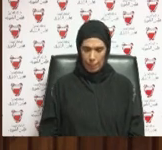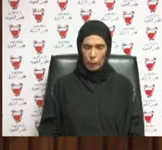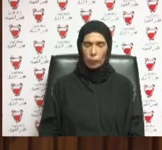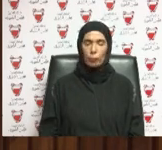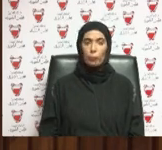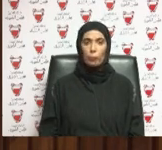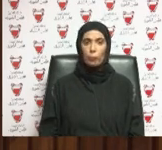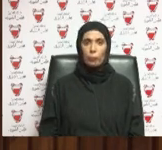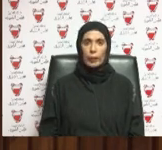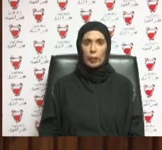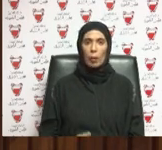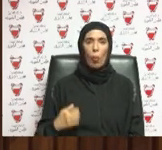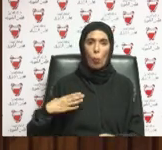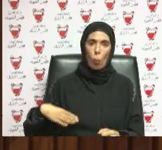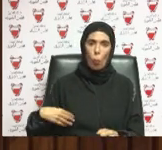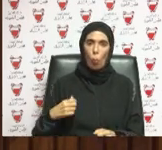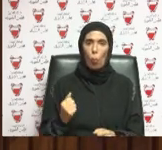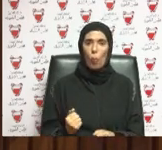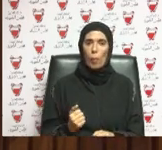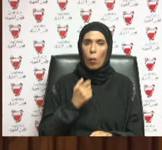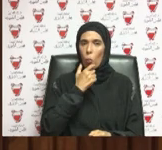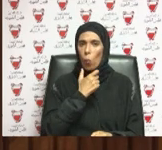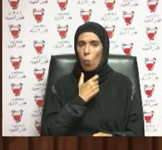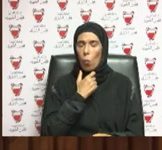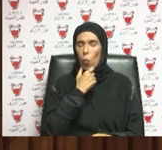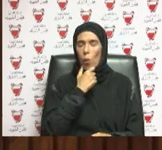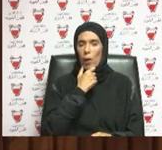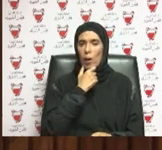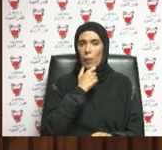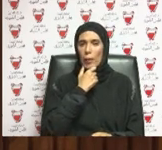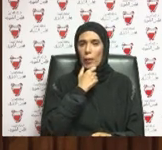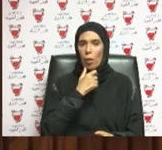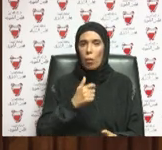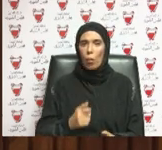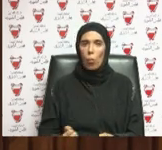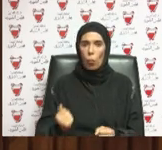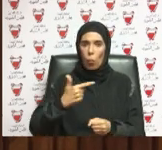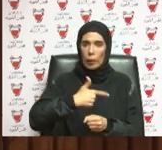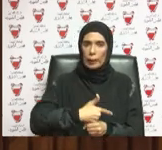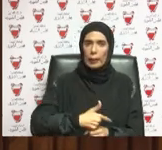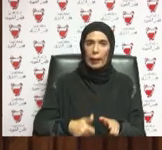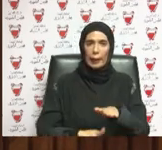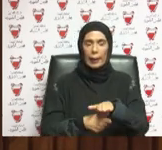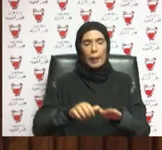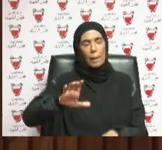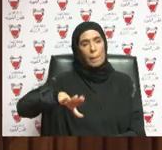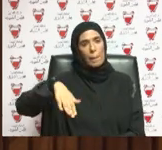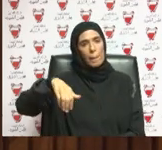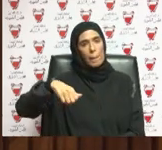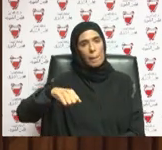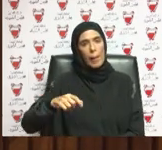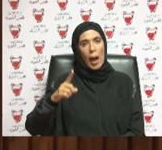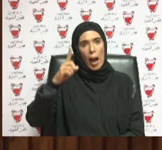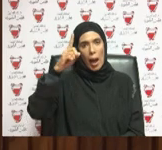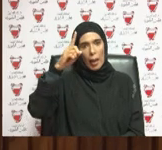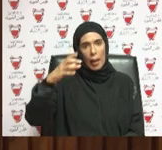ورعاه، وإلى صاحب السمو الملك الأمير سلمان بن حمد آل خليفة ولي العهد